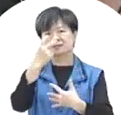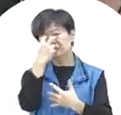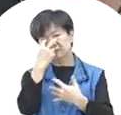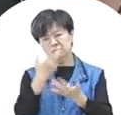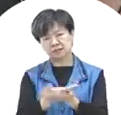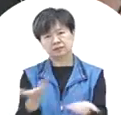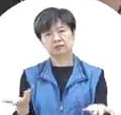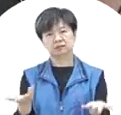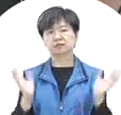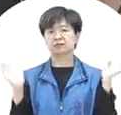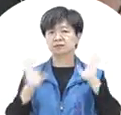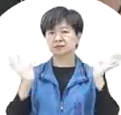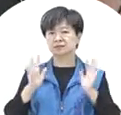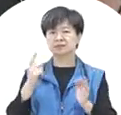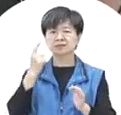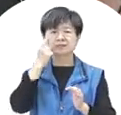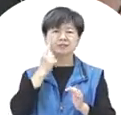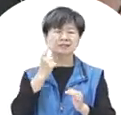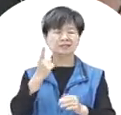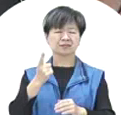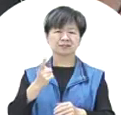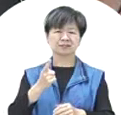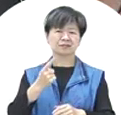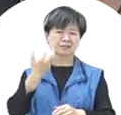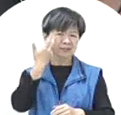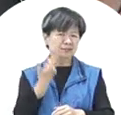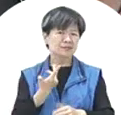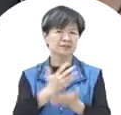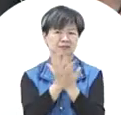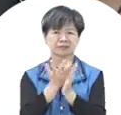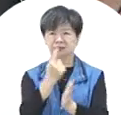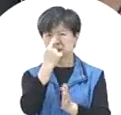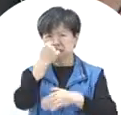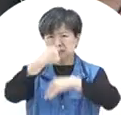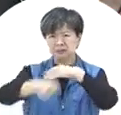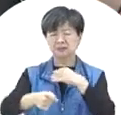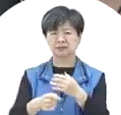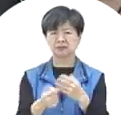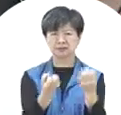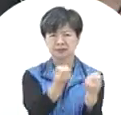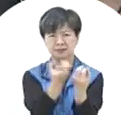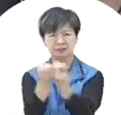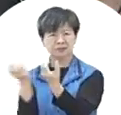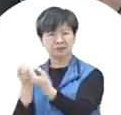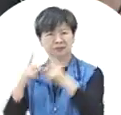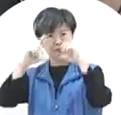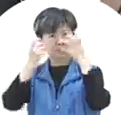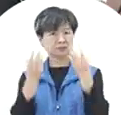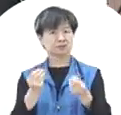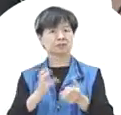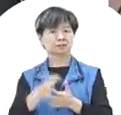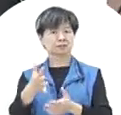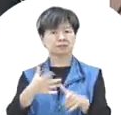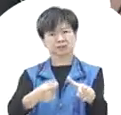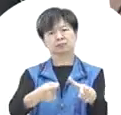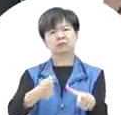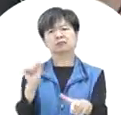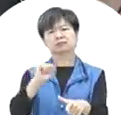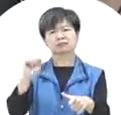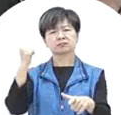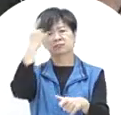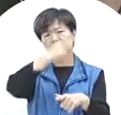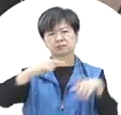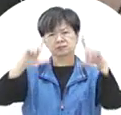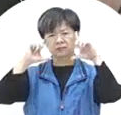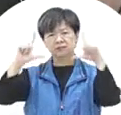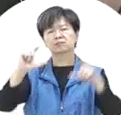小 baby 撞到脸颊凹车流血，还有撞到鼻子受伤的。为什么我没有照片？因为我不公开小朋友的面貌，我